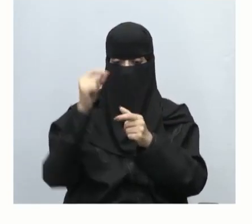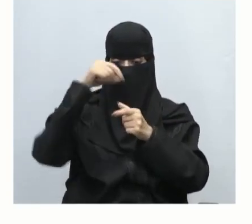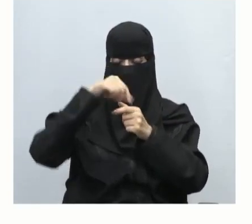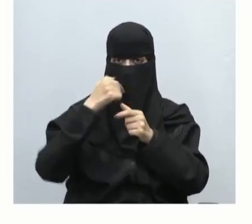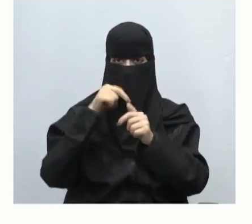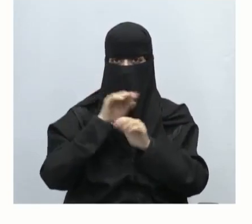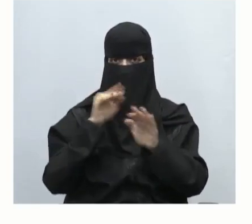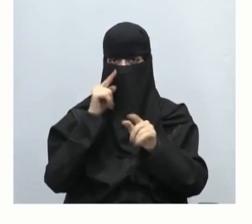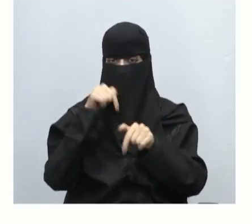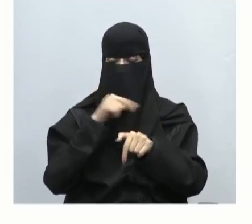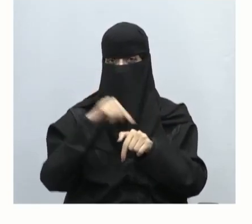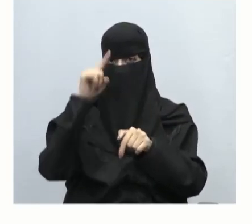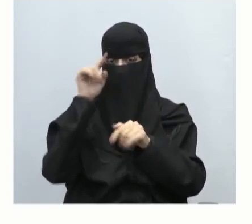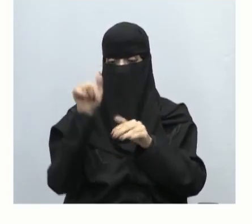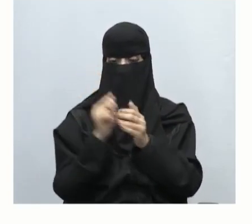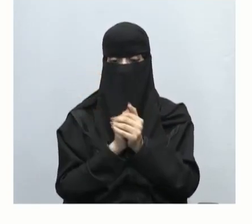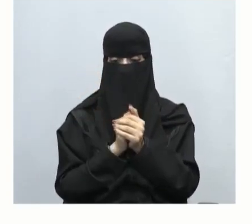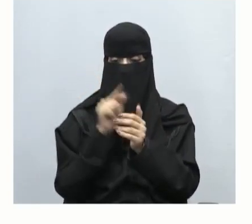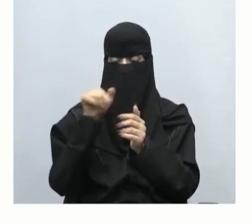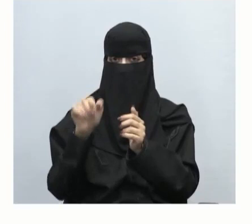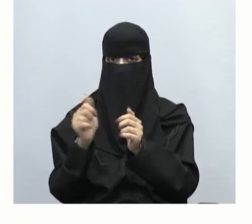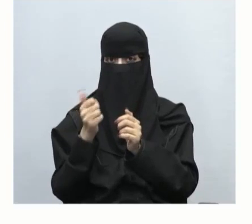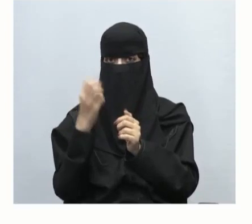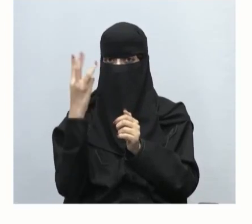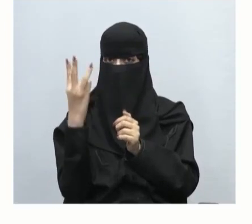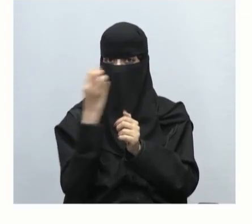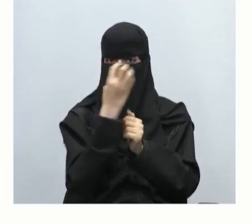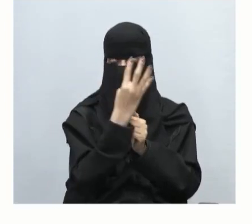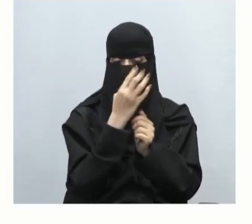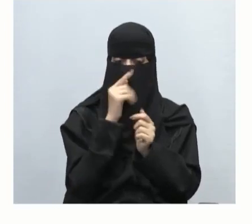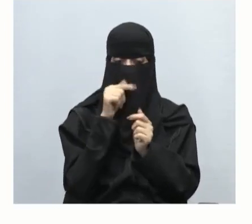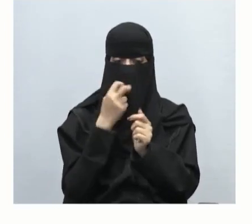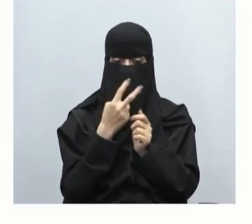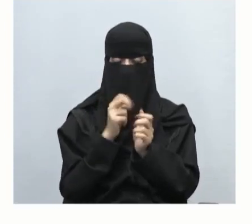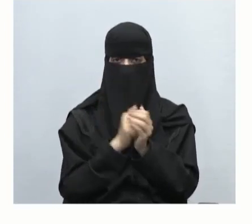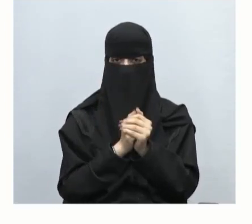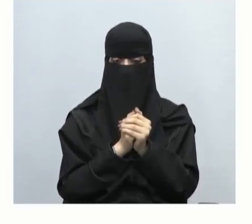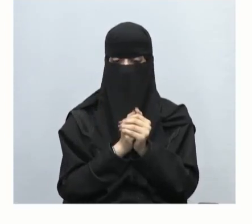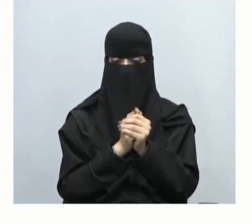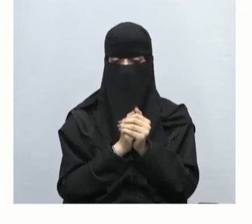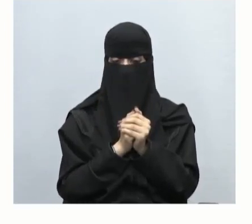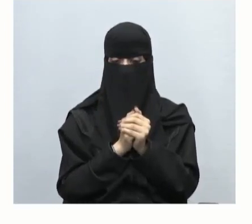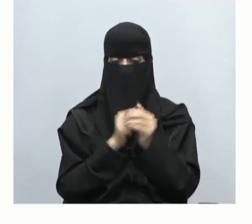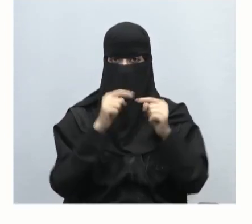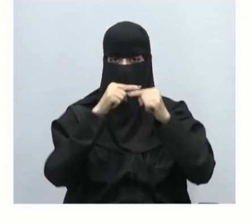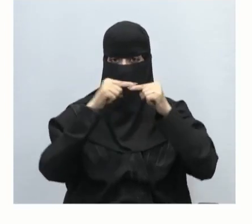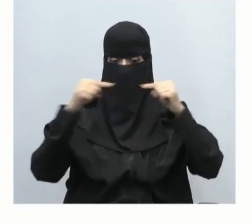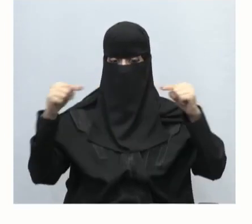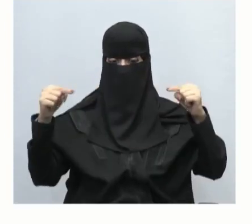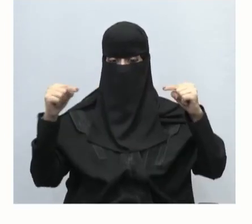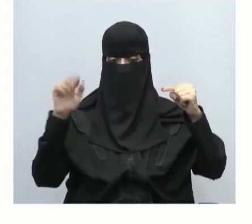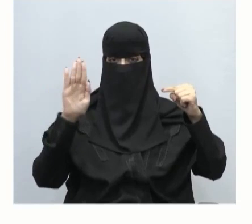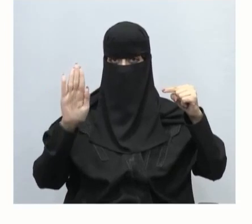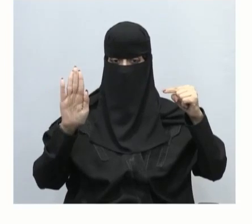داخله ما علينا الا ان نمثل النقط النقطه الاولى لدينا ثه واربعه اذا هنا من محور السين ومن نقطه